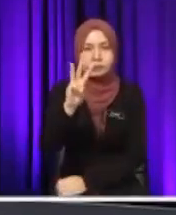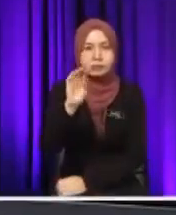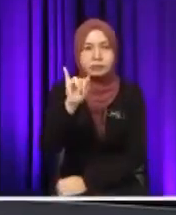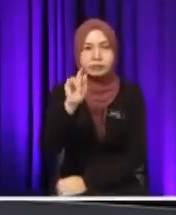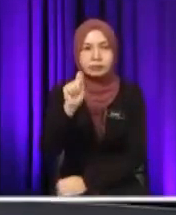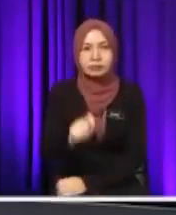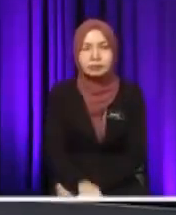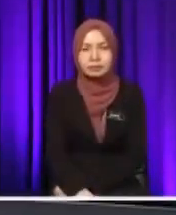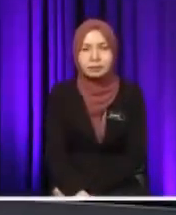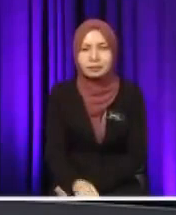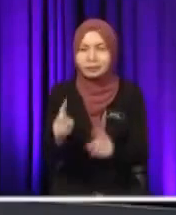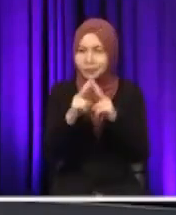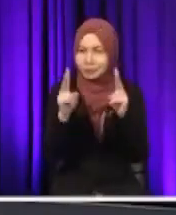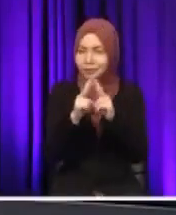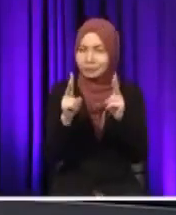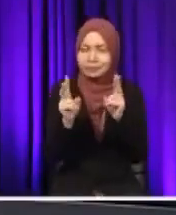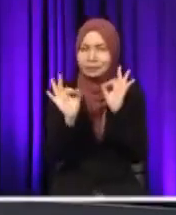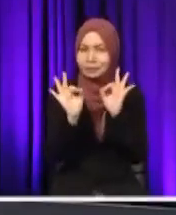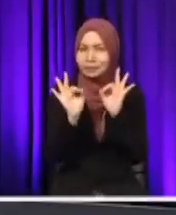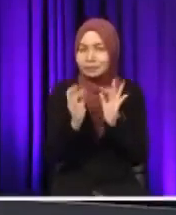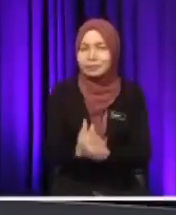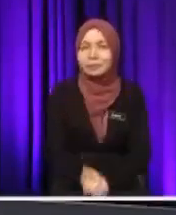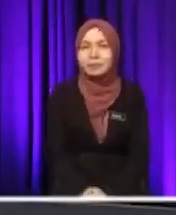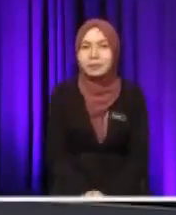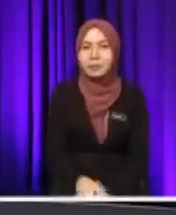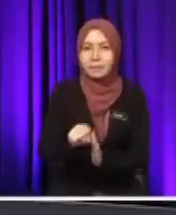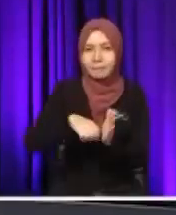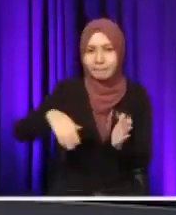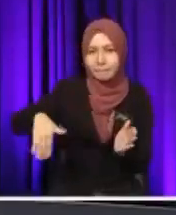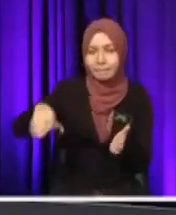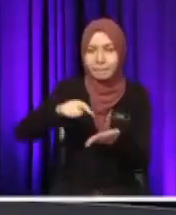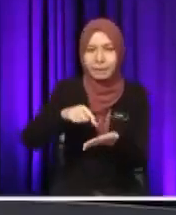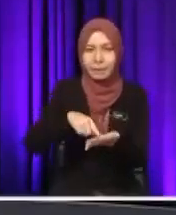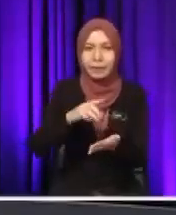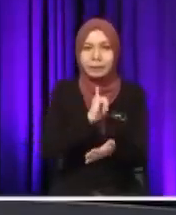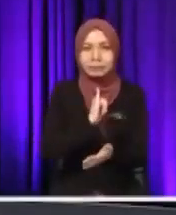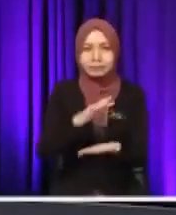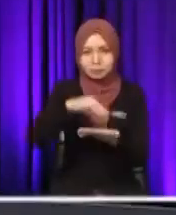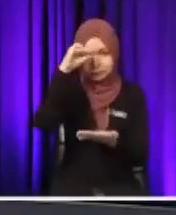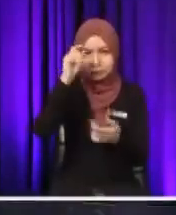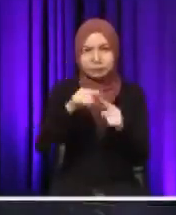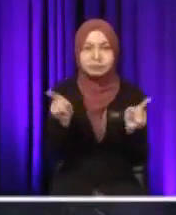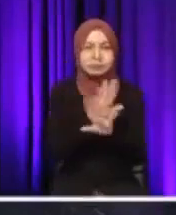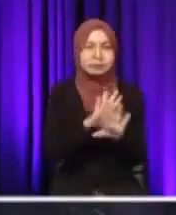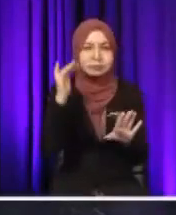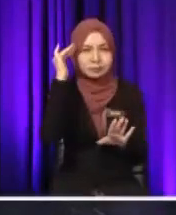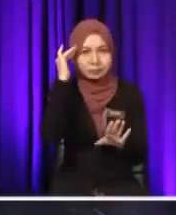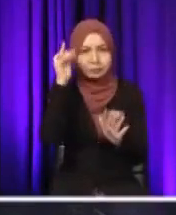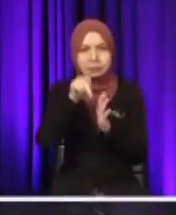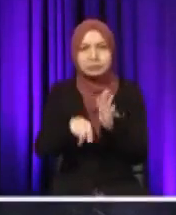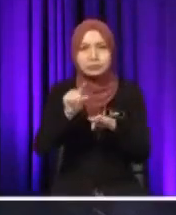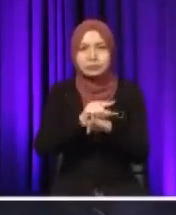interesting. Macam sangat menarik lah tu. Ya, betul. Macam sebelum menarik, ni, ya? Bila Chris belajar pun mengenai minyak sawit, tak pernah tahu kegunaan dia. Kegunaan nutrisi